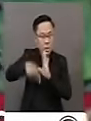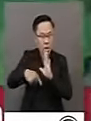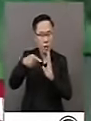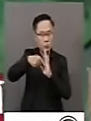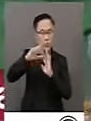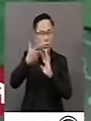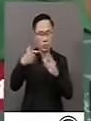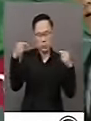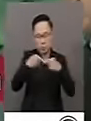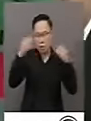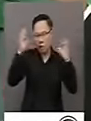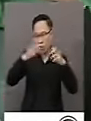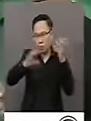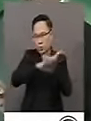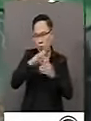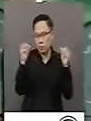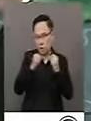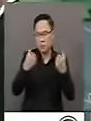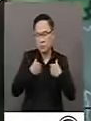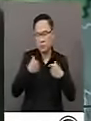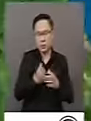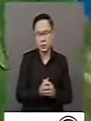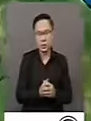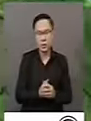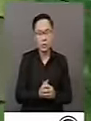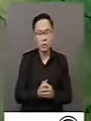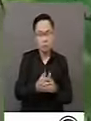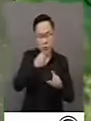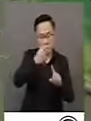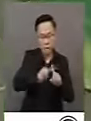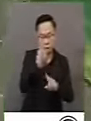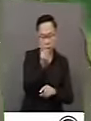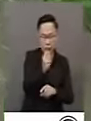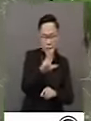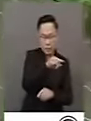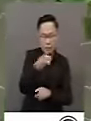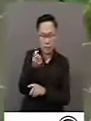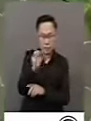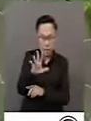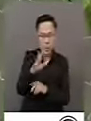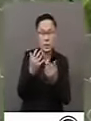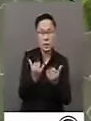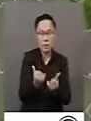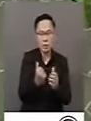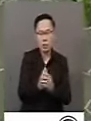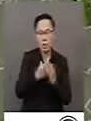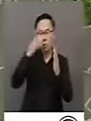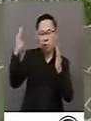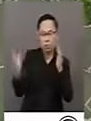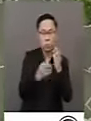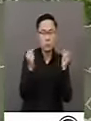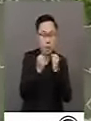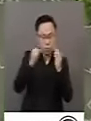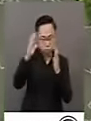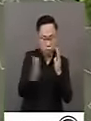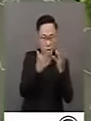พิษณุโลกยังคงมีฝนอยู่นะครับสำหรับในช่วงของตั้งแต่วันที่ 13-15มกราคมนะครับเมื่อลมหนาวแผ่ลงมา